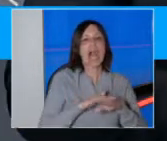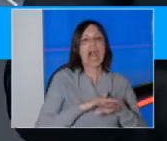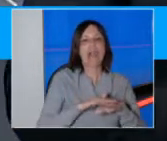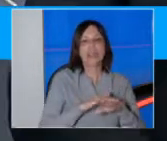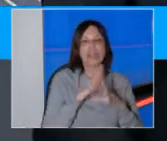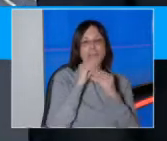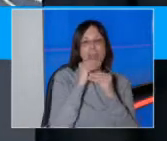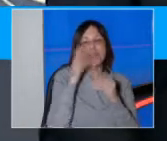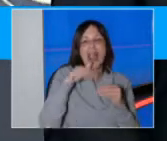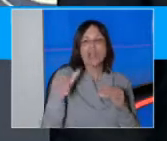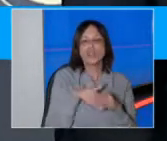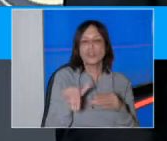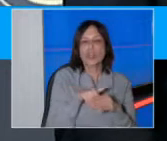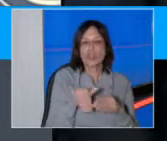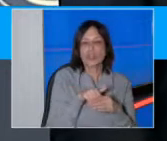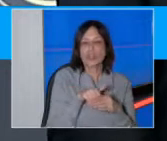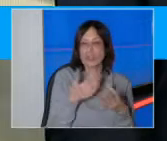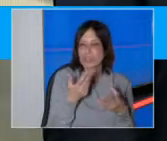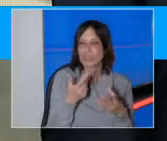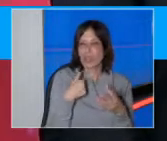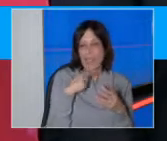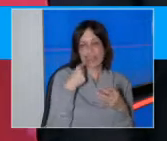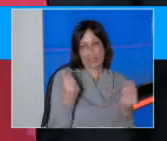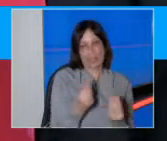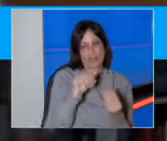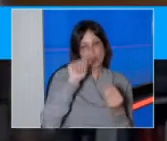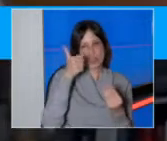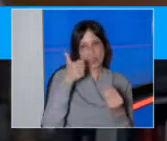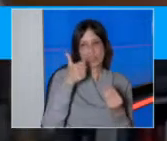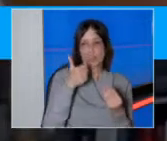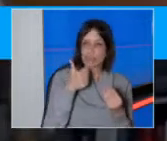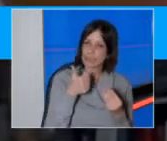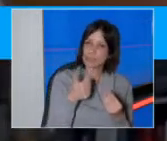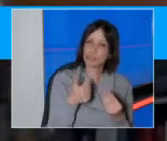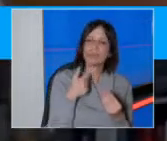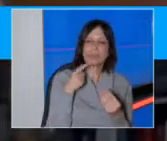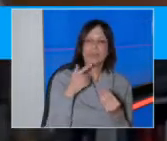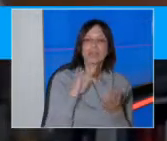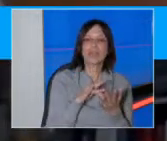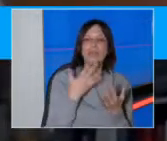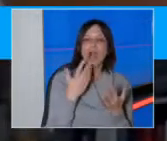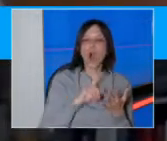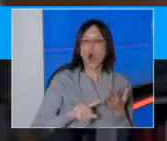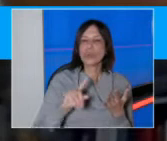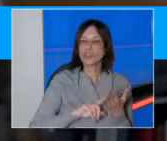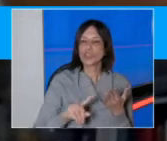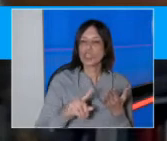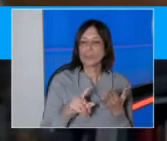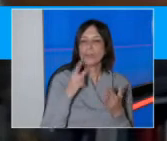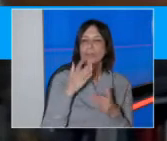על מעגל הזנות? טוב, אז אני אגיד קודם שככה, אנחנו נמצאים כמה חודשים אחרי כניסתו